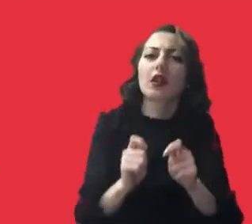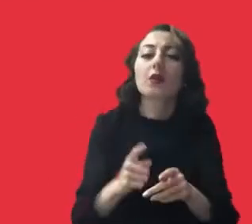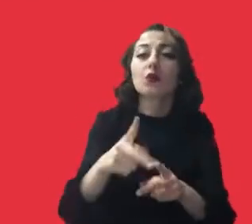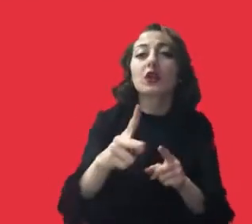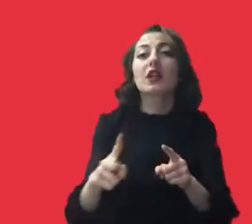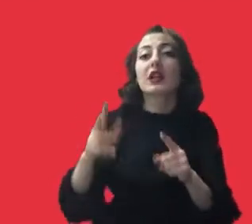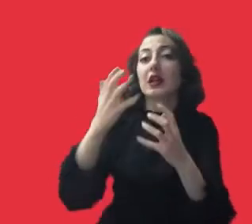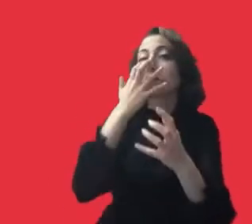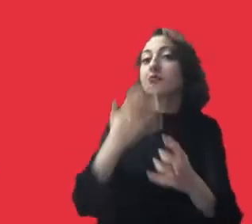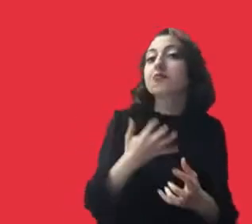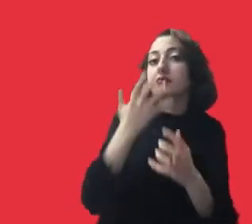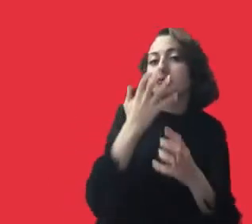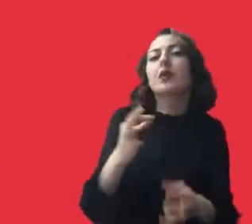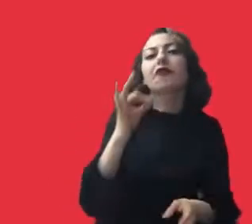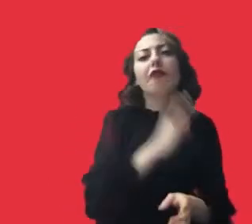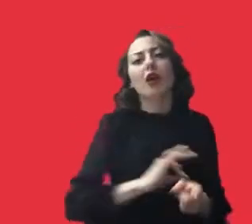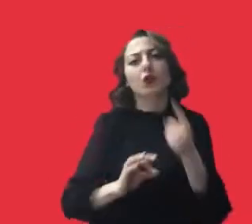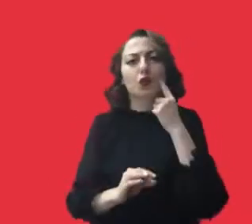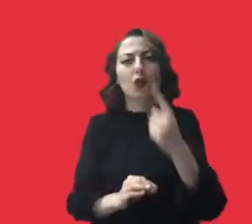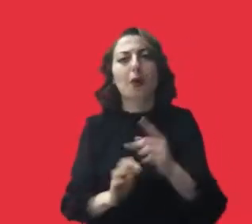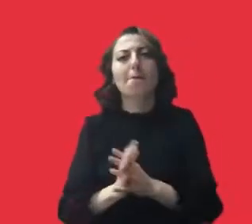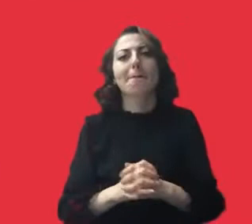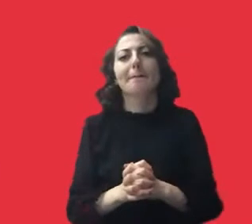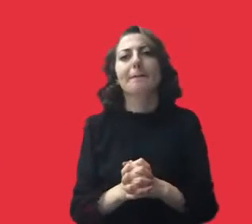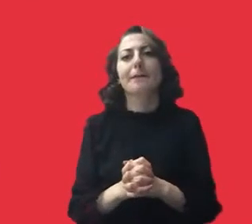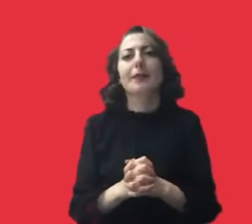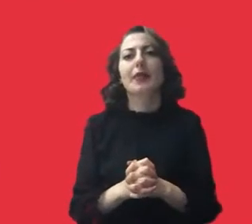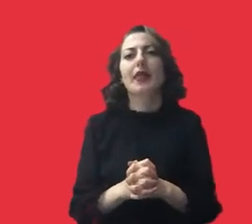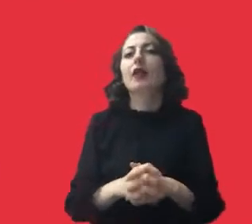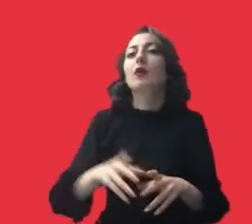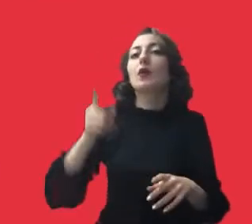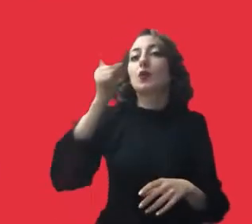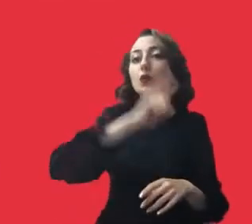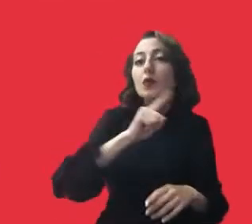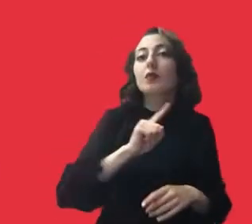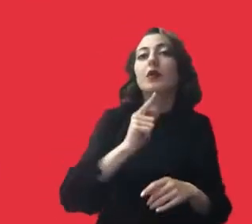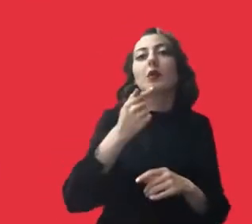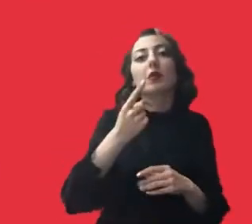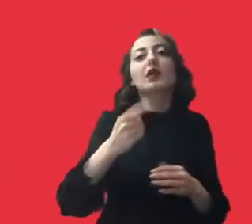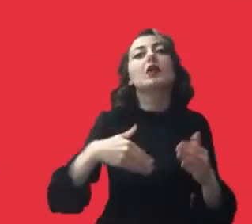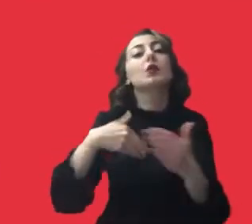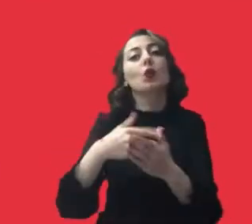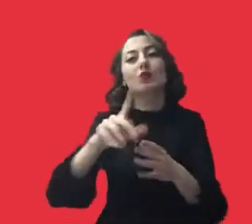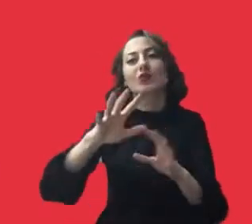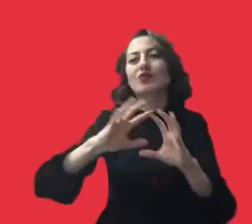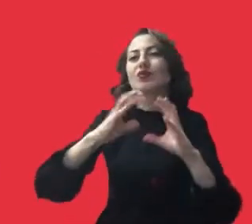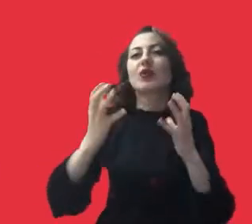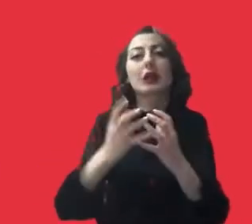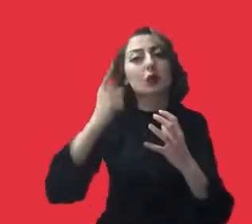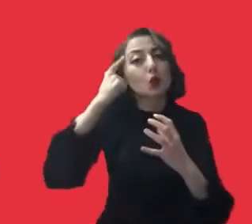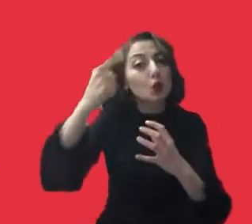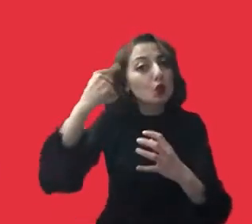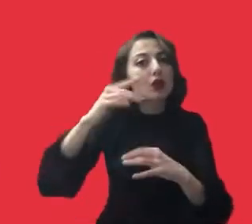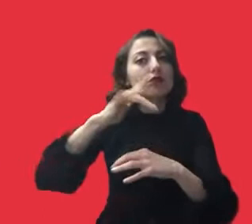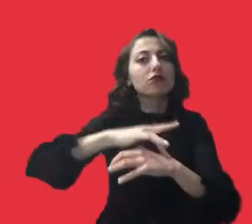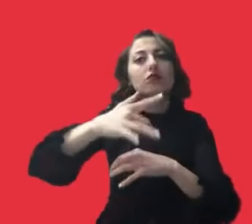faydalanan contributing anlamında. to this contribution, and it is also at the position Dolayısıyla of a bir de aslında beneficiary. coğrafi konumunu da For that düşünürsek reason, when we consider